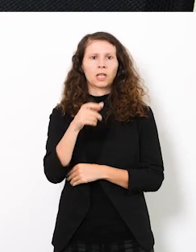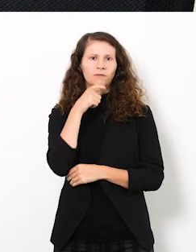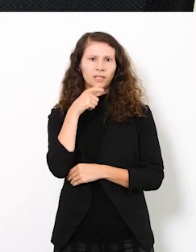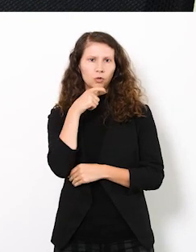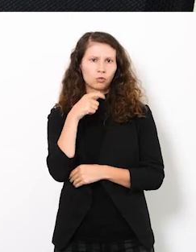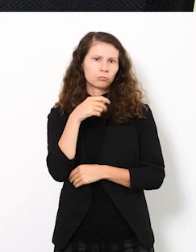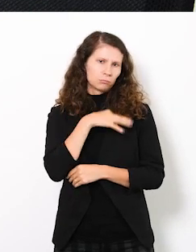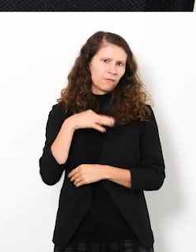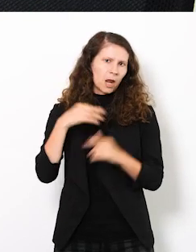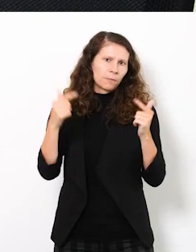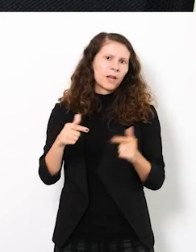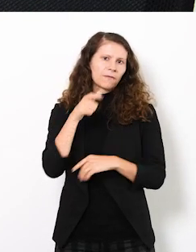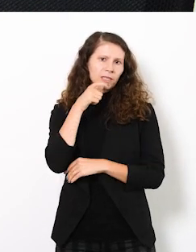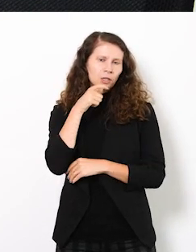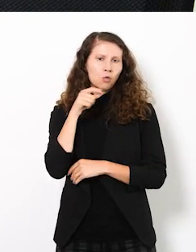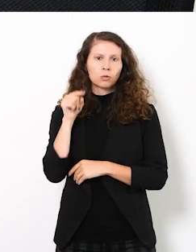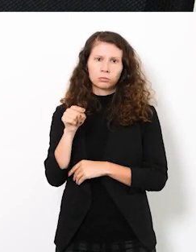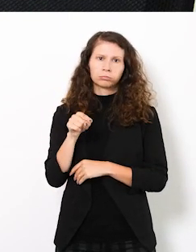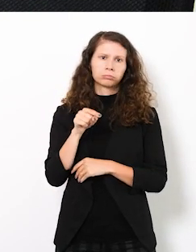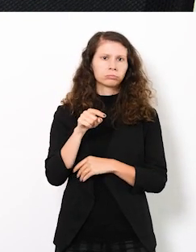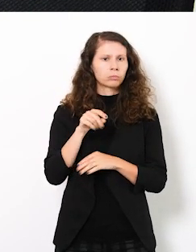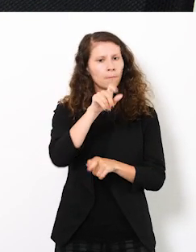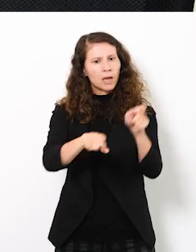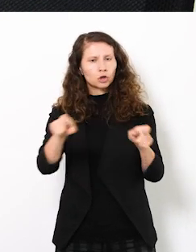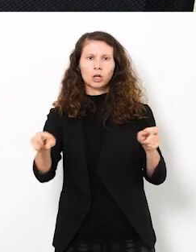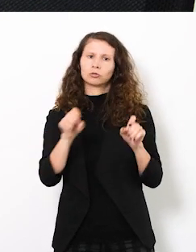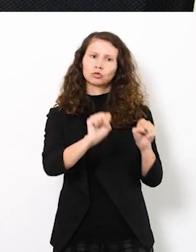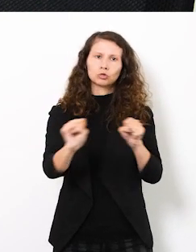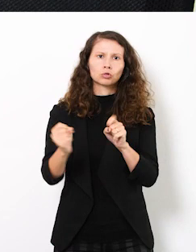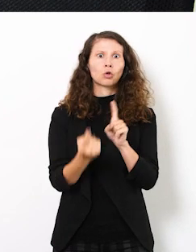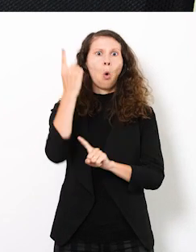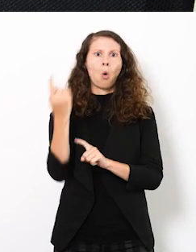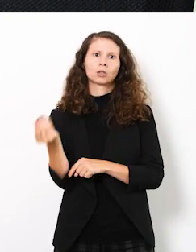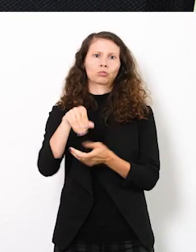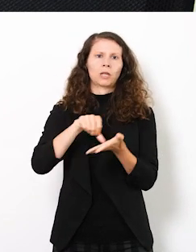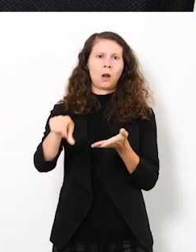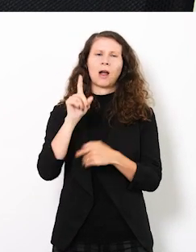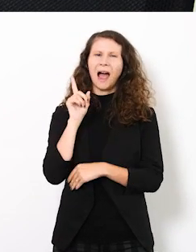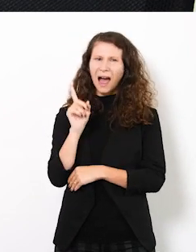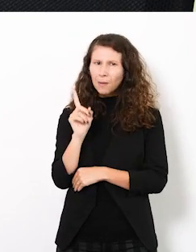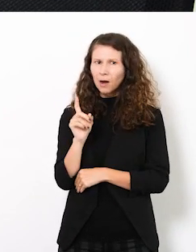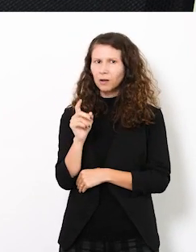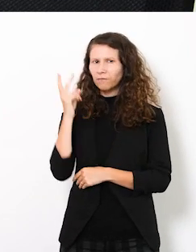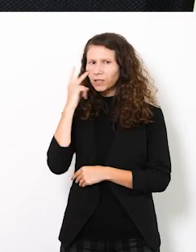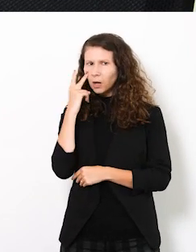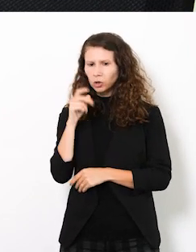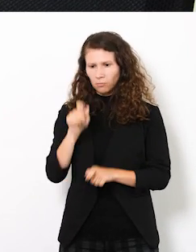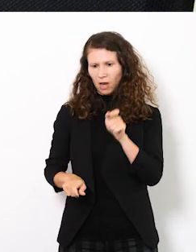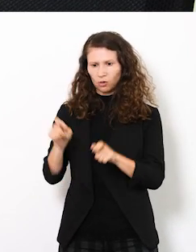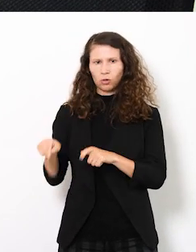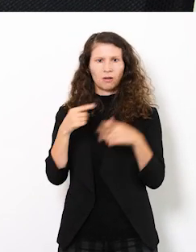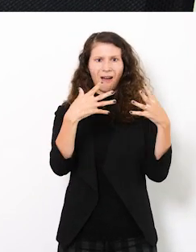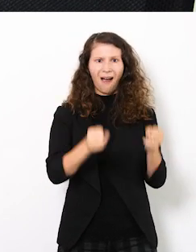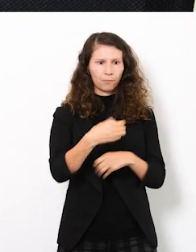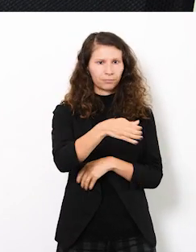eine private Pflegezusatzversicherung Menschen schützt vor hohen Zuzahlungen. Aber was ist mit den Menschen, die sich ja genau weder den Heimplatz noch